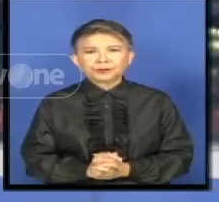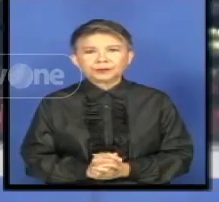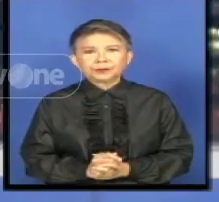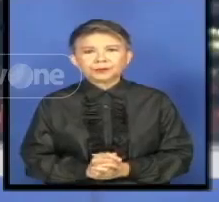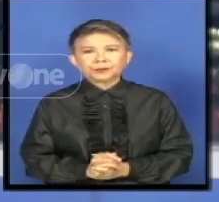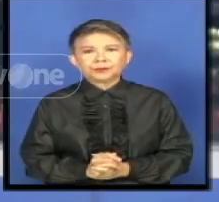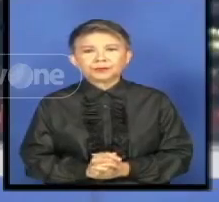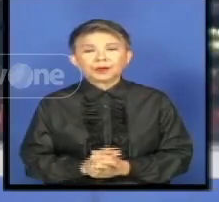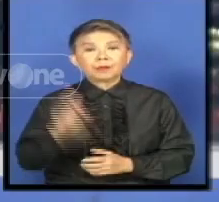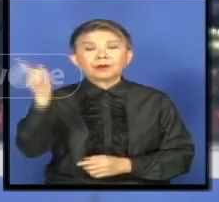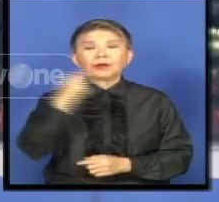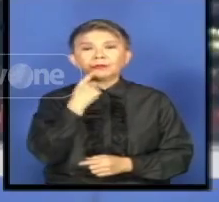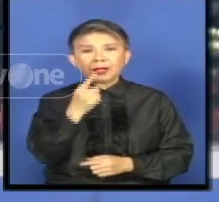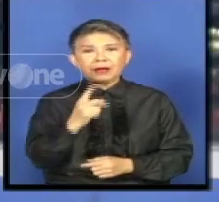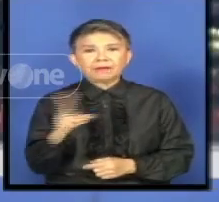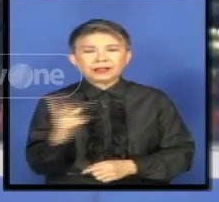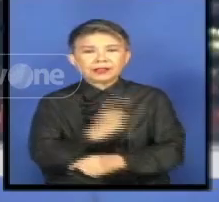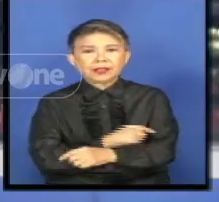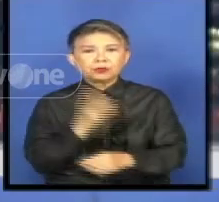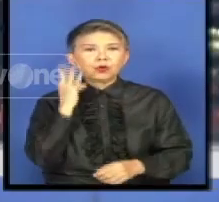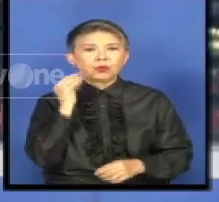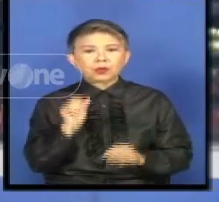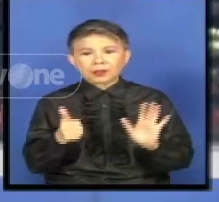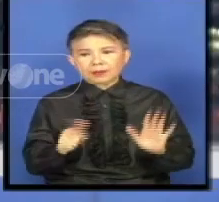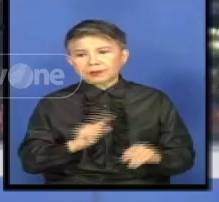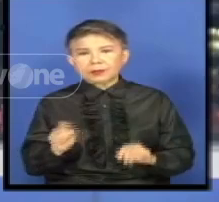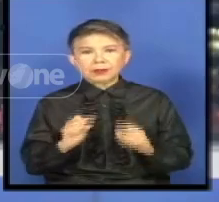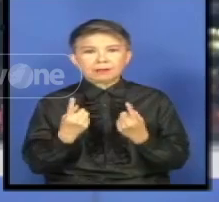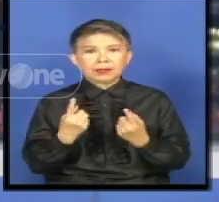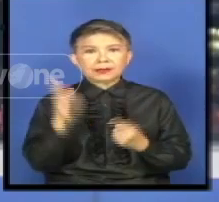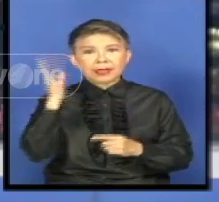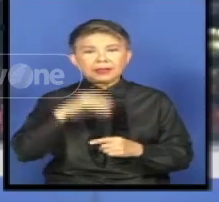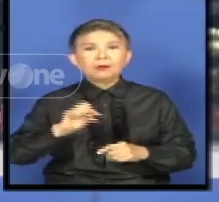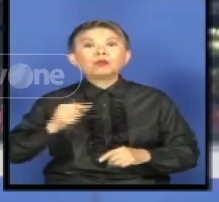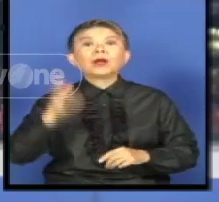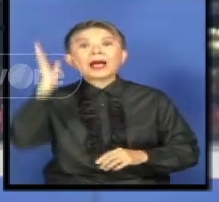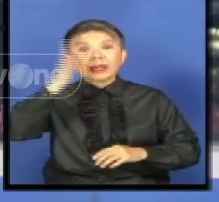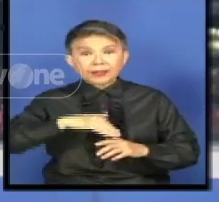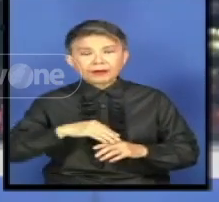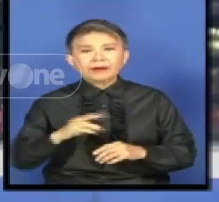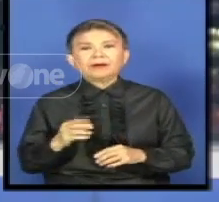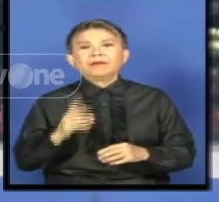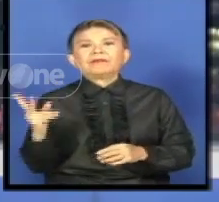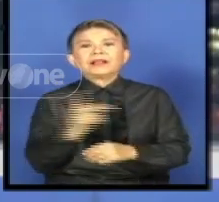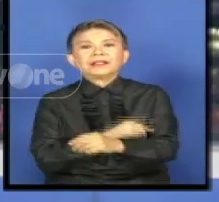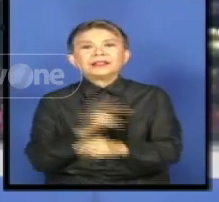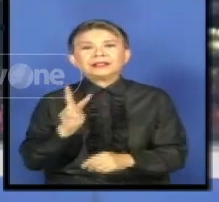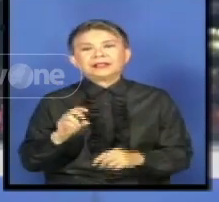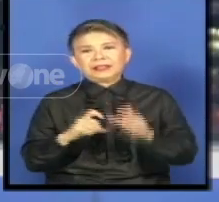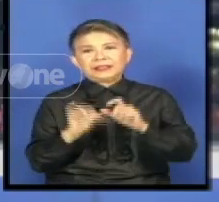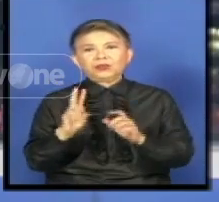Dan pemirsa, pemerintah menyatakan vaksinasi untuk anak usia 6 hingga 11 tahun akan dimulai hari ini dan vaksin yang akan digunakan adalah vaksin Sinovac.